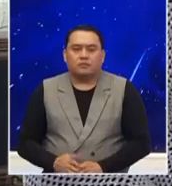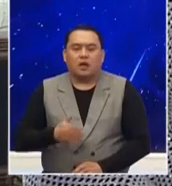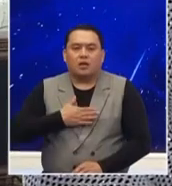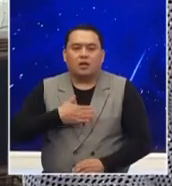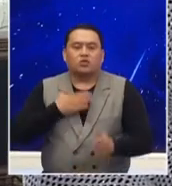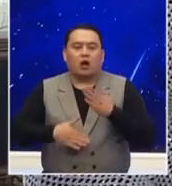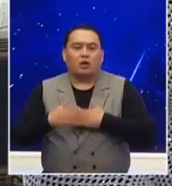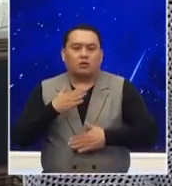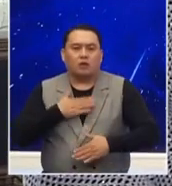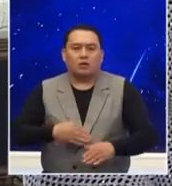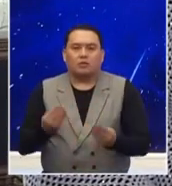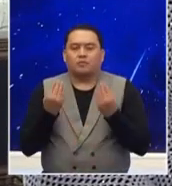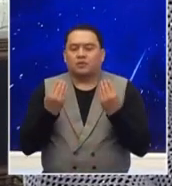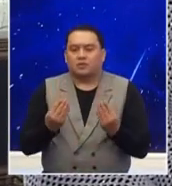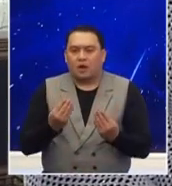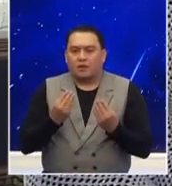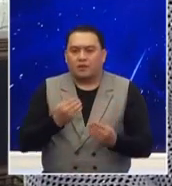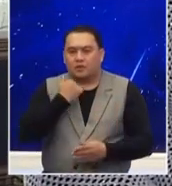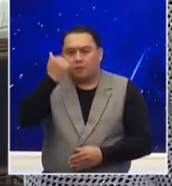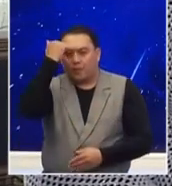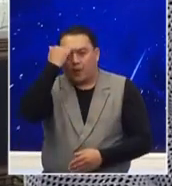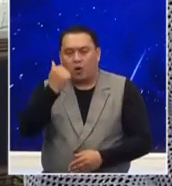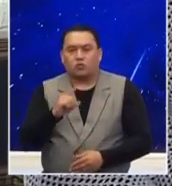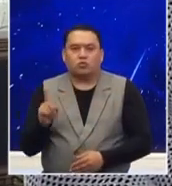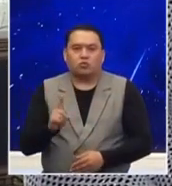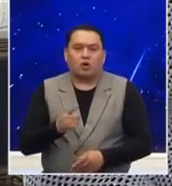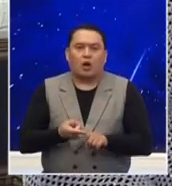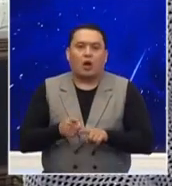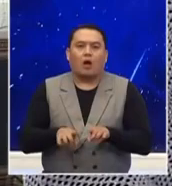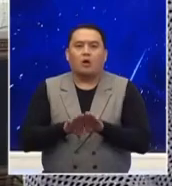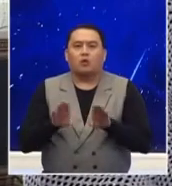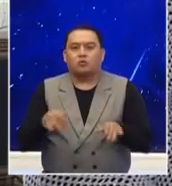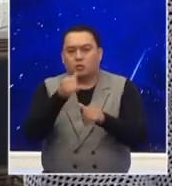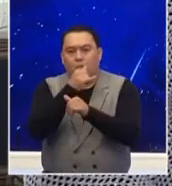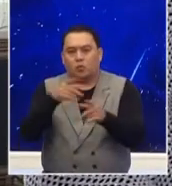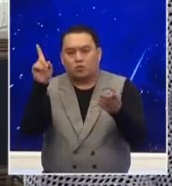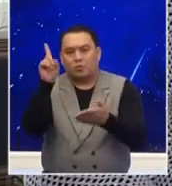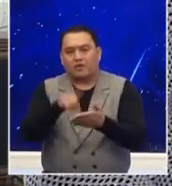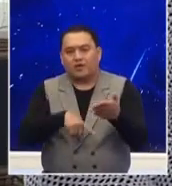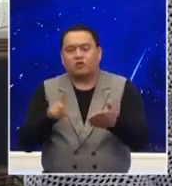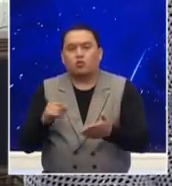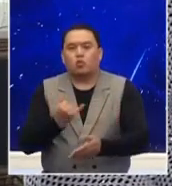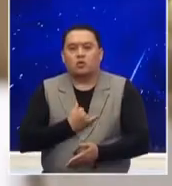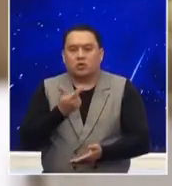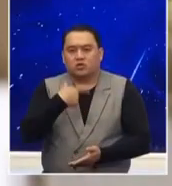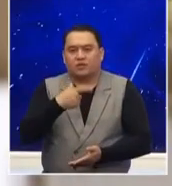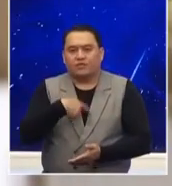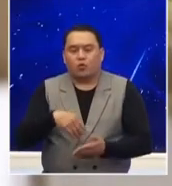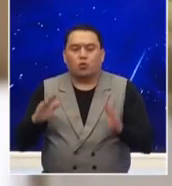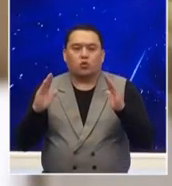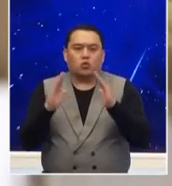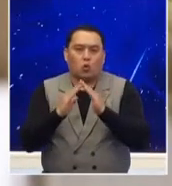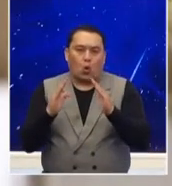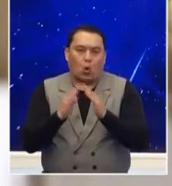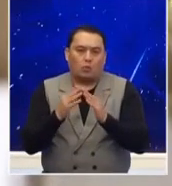Нашей радости нет предела. Спасибо большое Айдару за такой подарок. До сих пор не можем поверить в то, что у нас есть свой собственный дом.